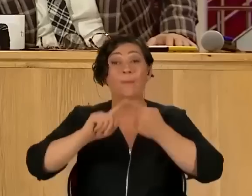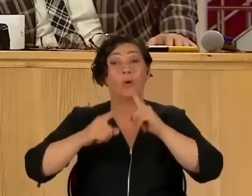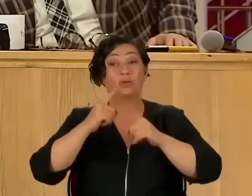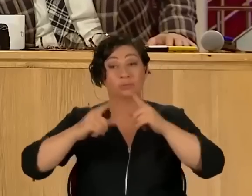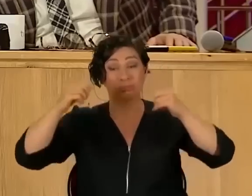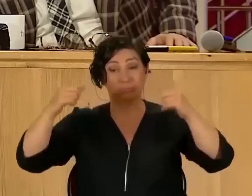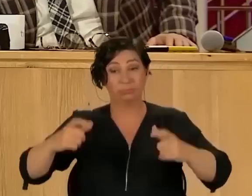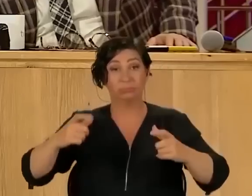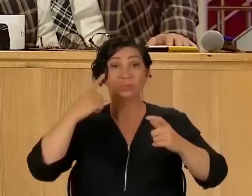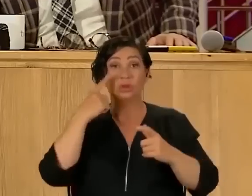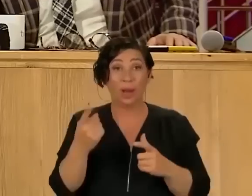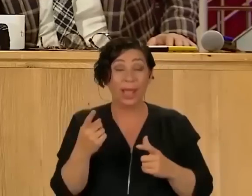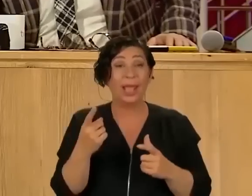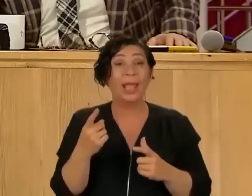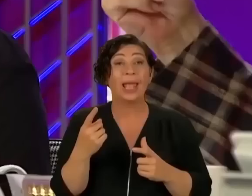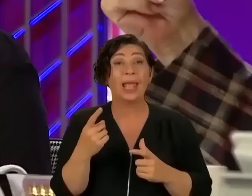siyasal konjonktüre göre de